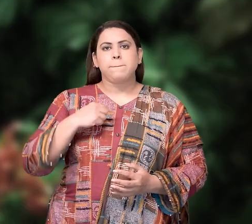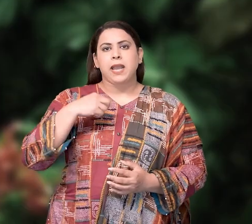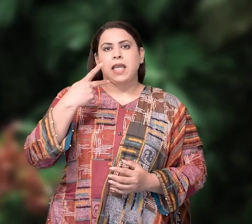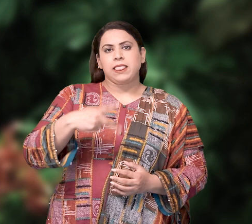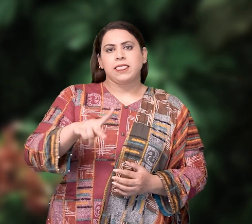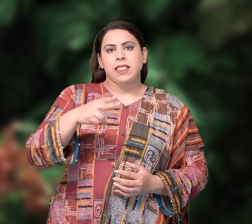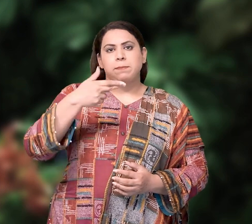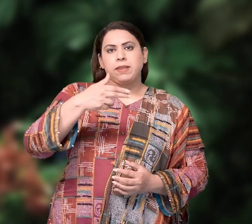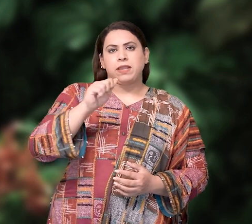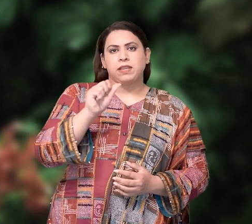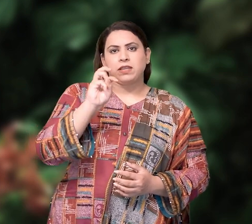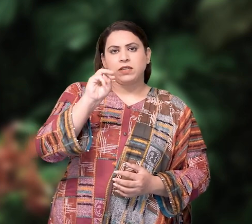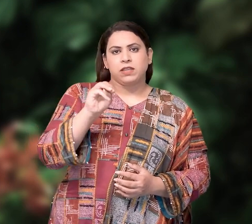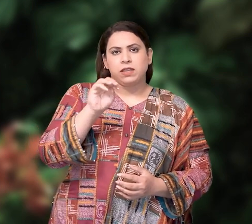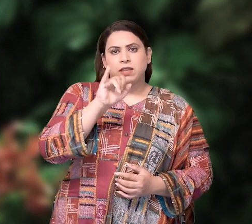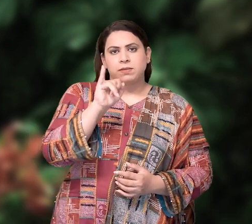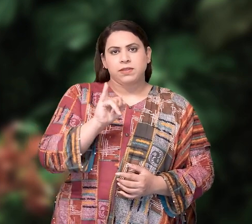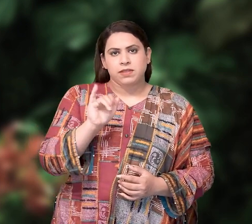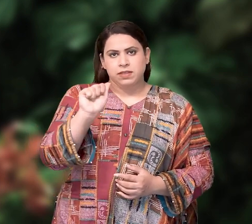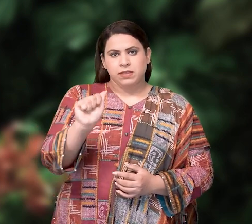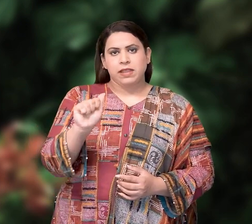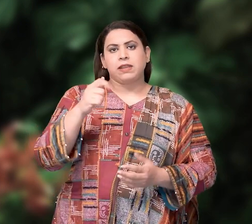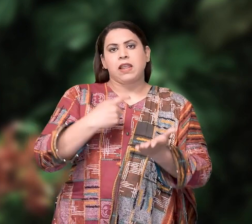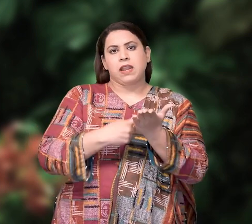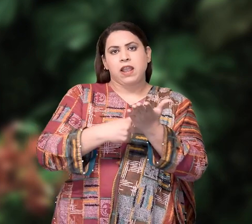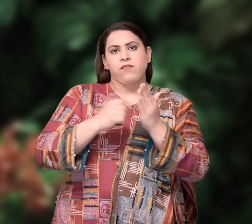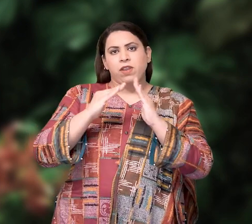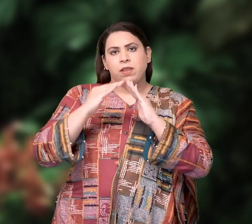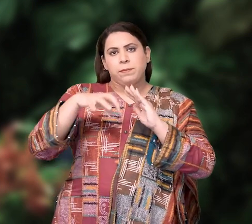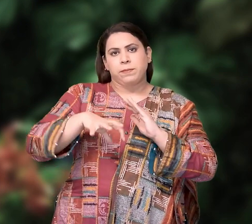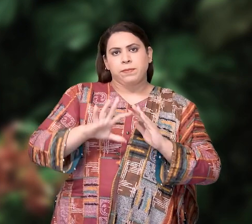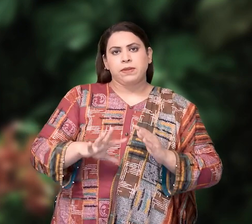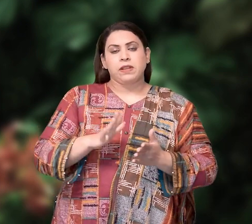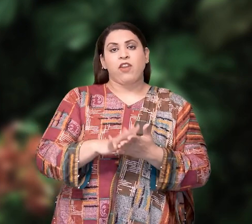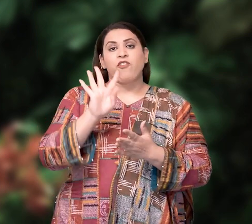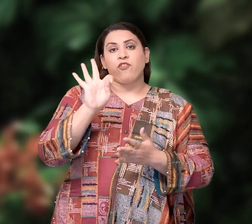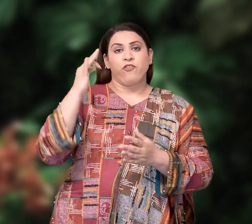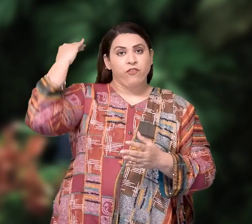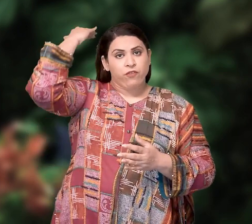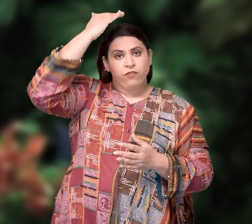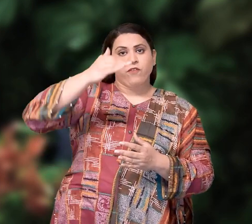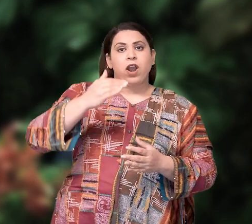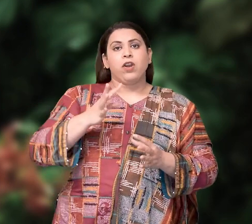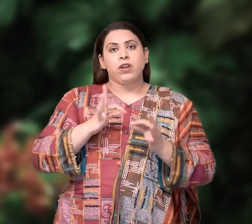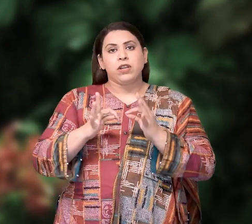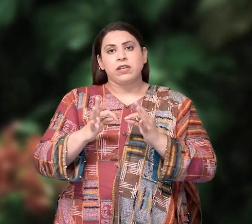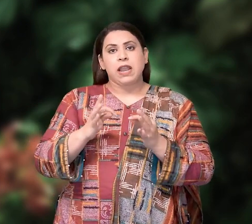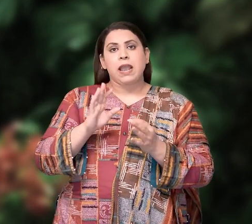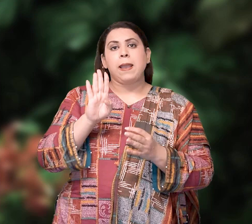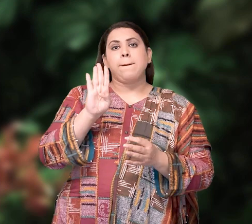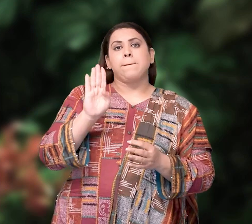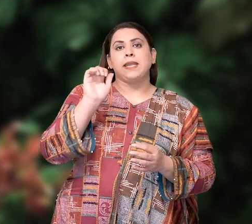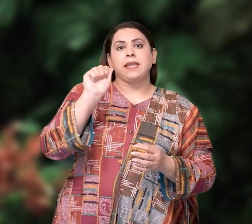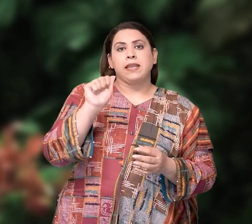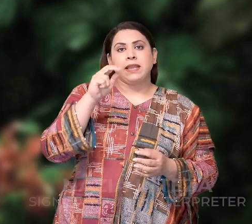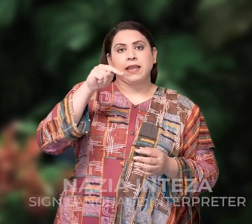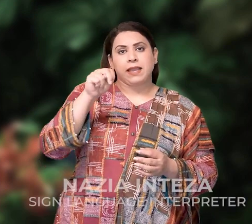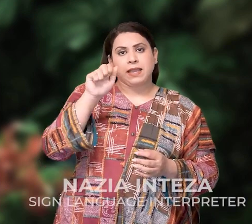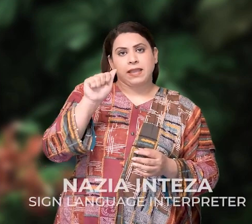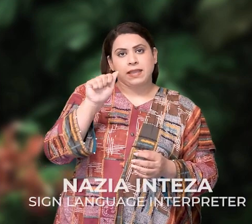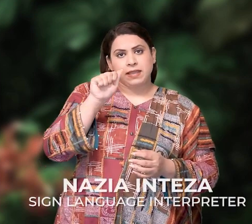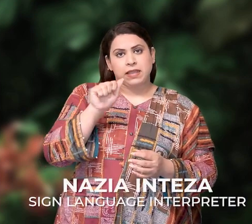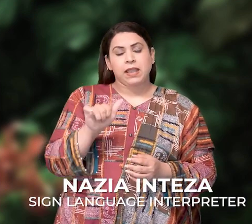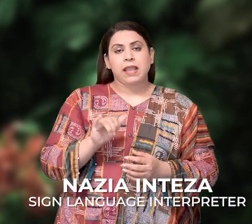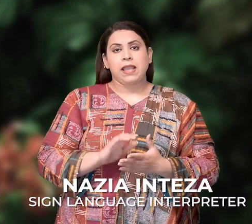My name is Hamza and I'm from Rawalpindi, Pakistan. I'm the founder of the Bayaan Initiative, जो कि basically एक